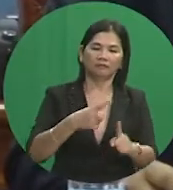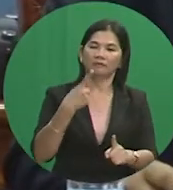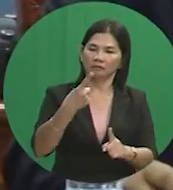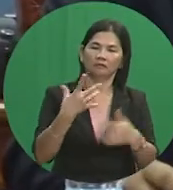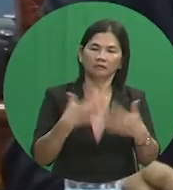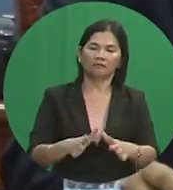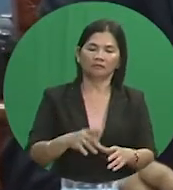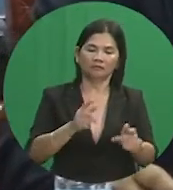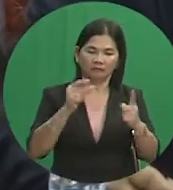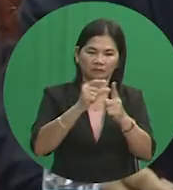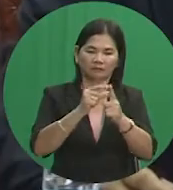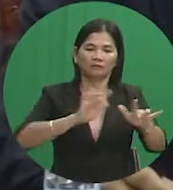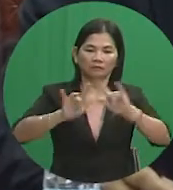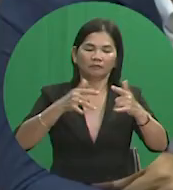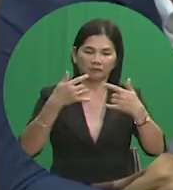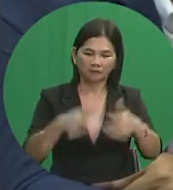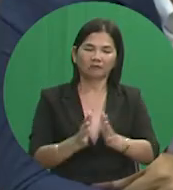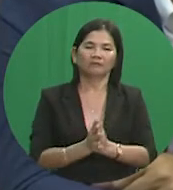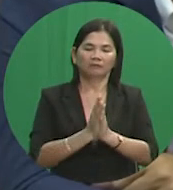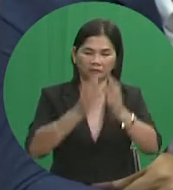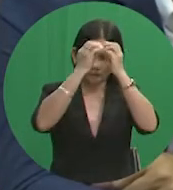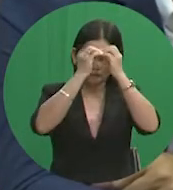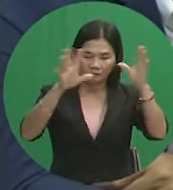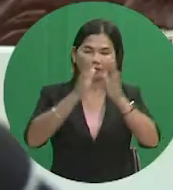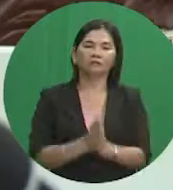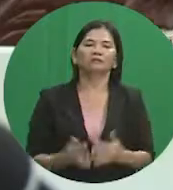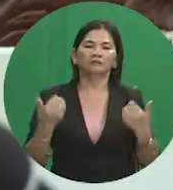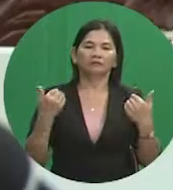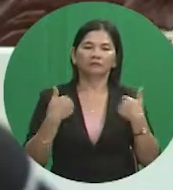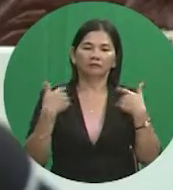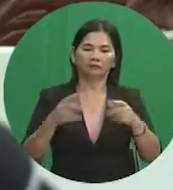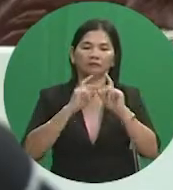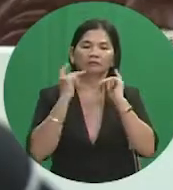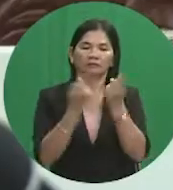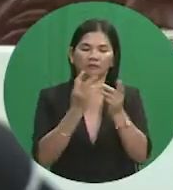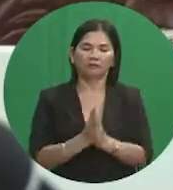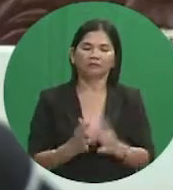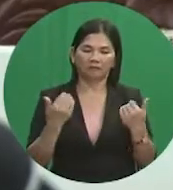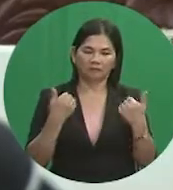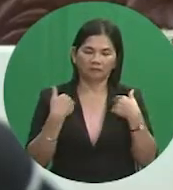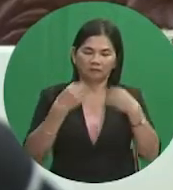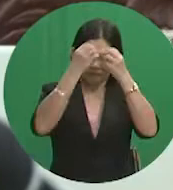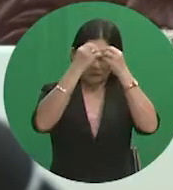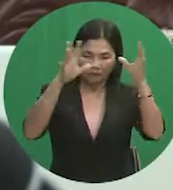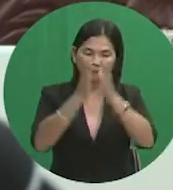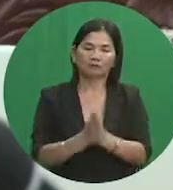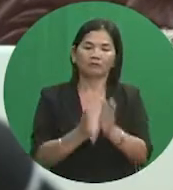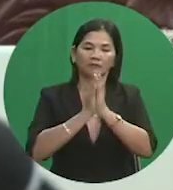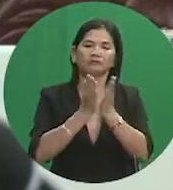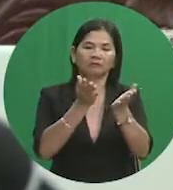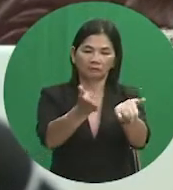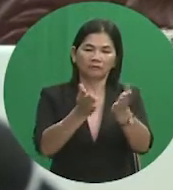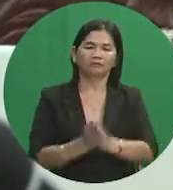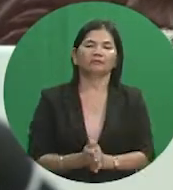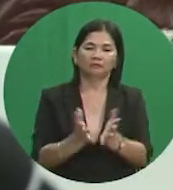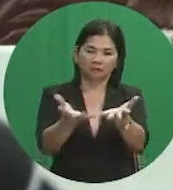នូវរាល់ពាក្យបច្ចេកទេសថ្មីៗទាក់ទងនឹងវិស័យព័ត៌មាននិងសោតទស្សន៍ដែលគណៈកម្មការសន្តិនុក្រមក្រសួងព័ត៌មានបានស្នើសុំទៅ